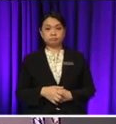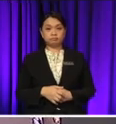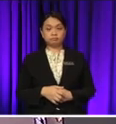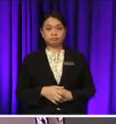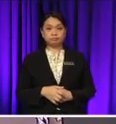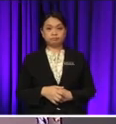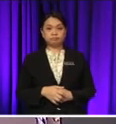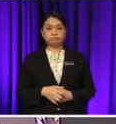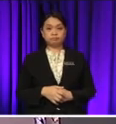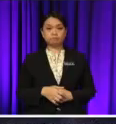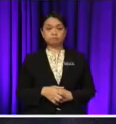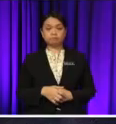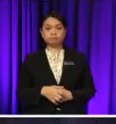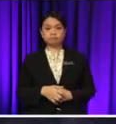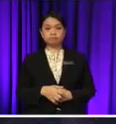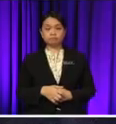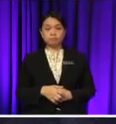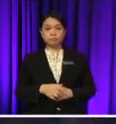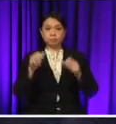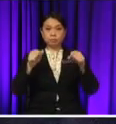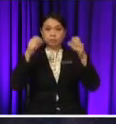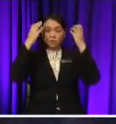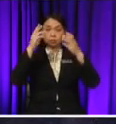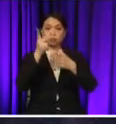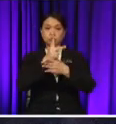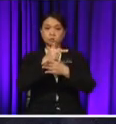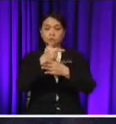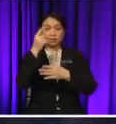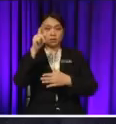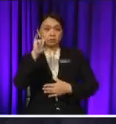bagian B sebagaimana kita